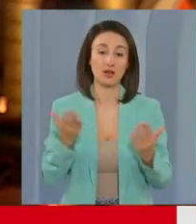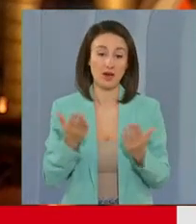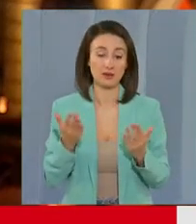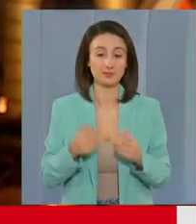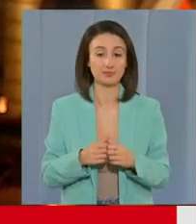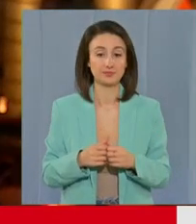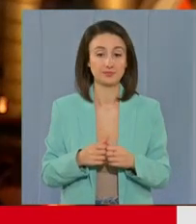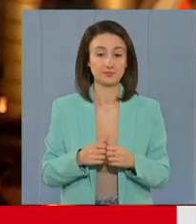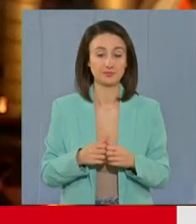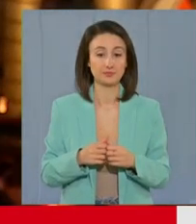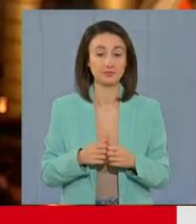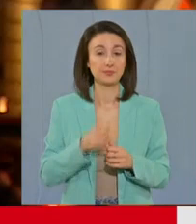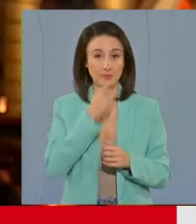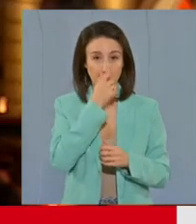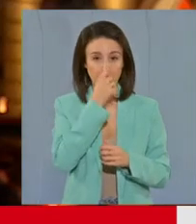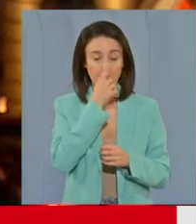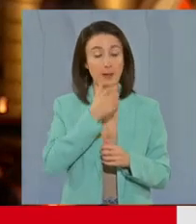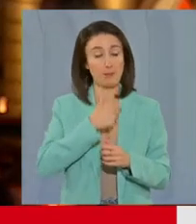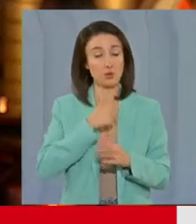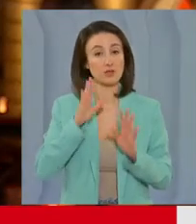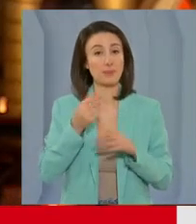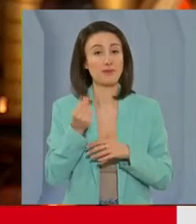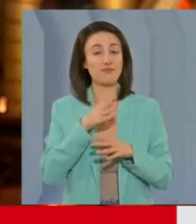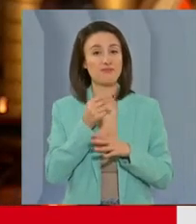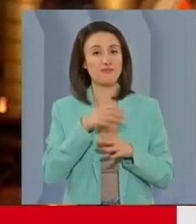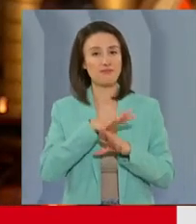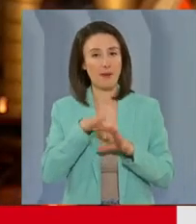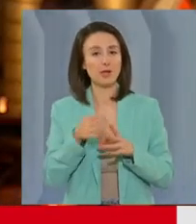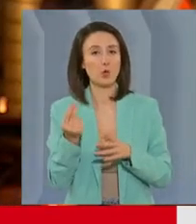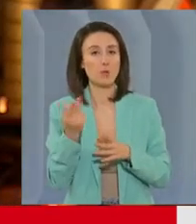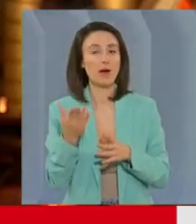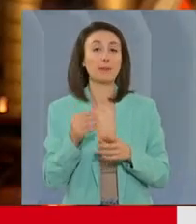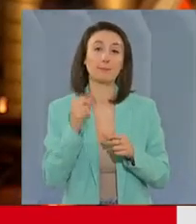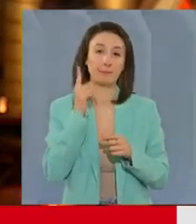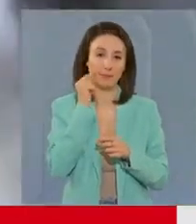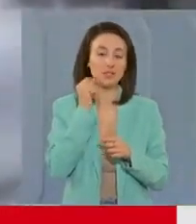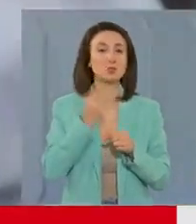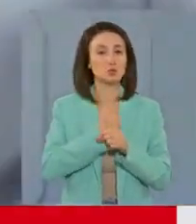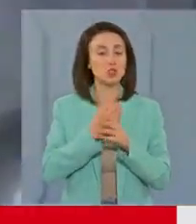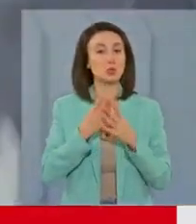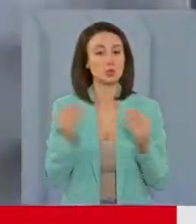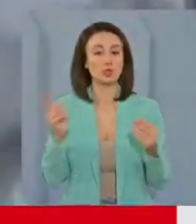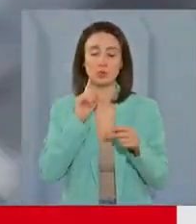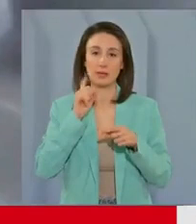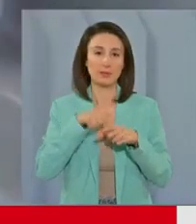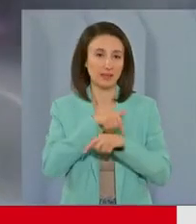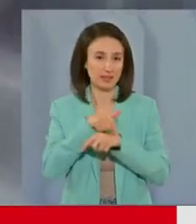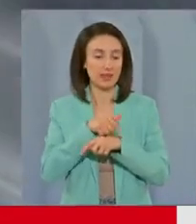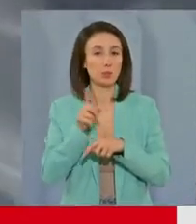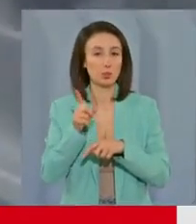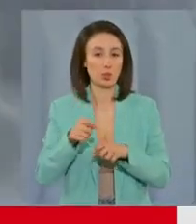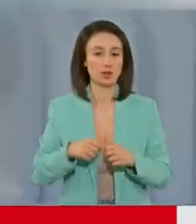fie pe de o parte pot avea familii cu bani părinți care muncesc foarte mult dar care din păcate nu se implică prin timpul lor